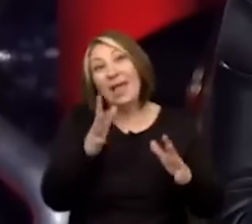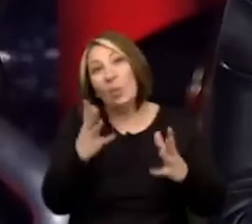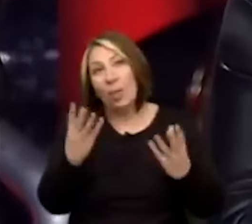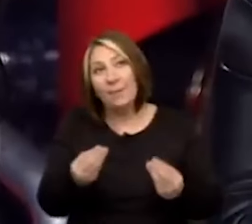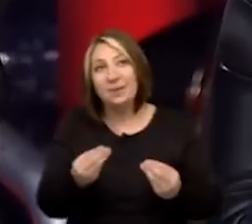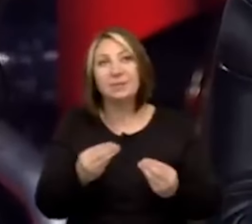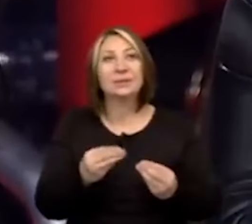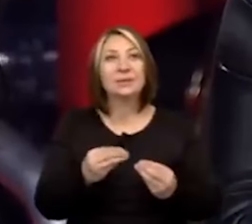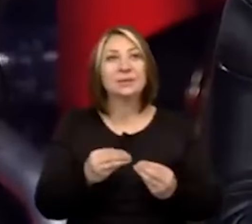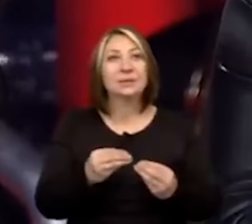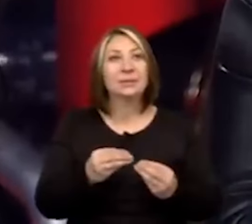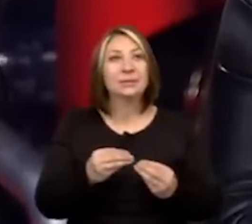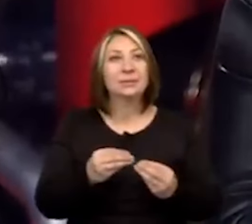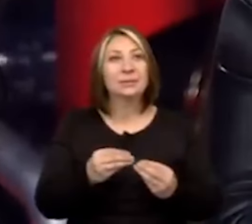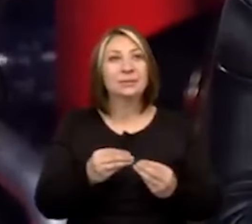belki.